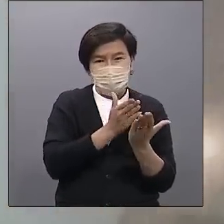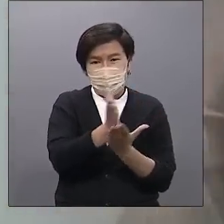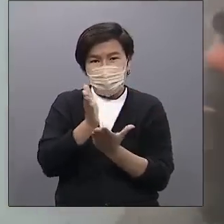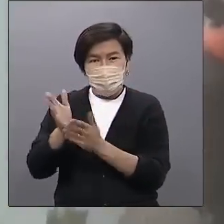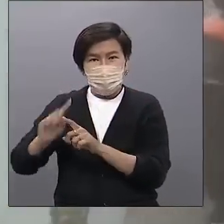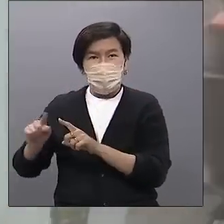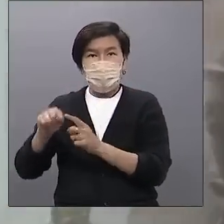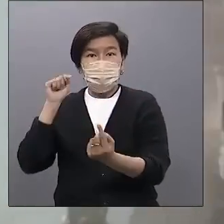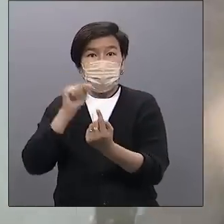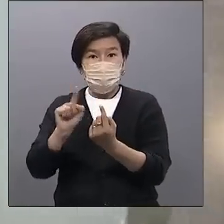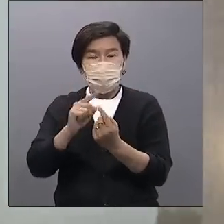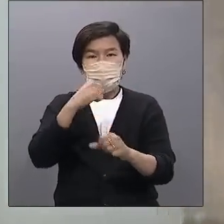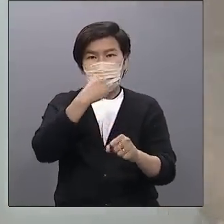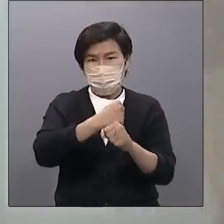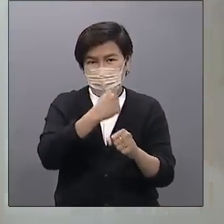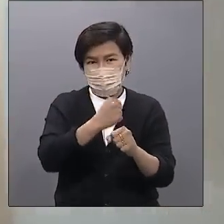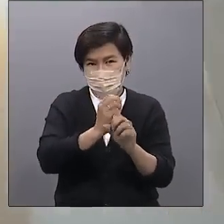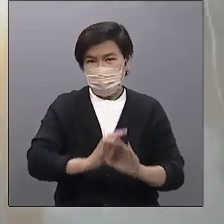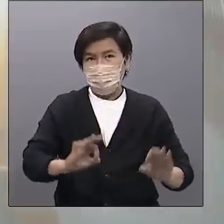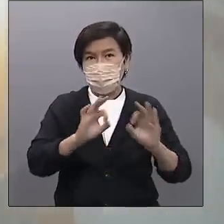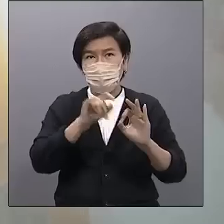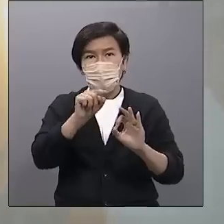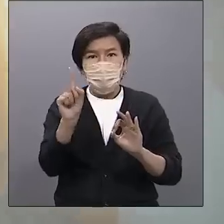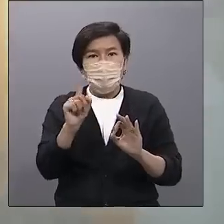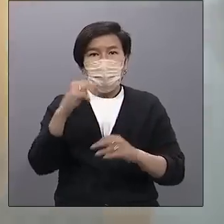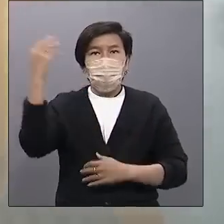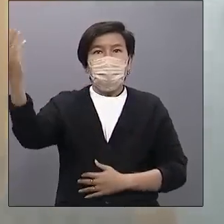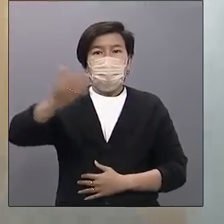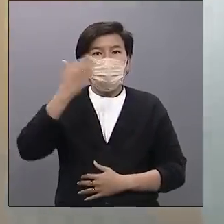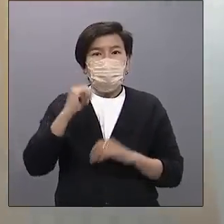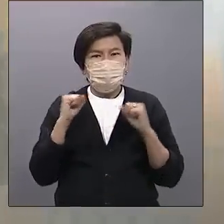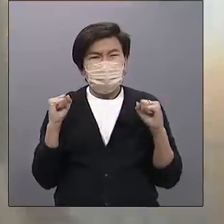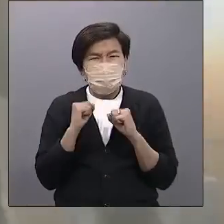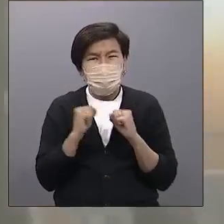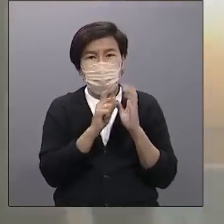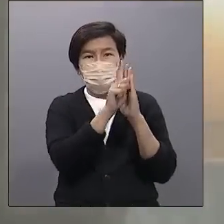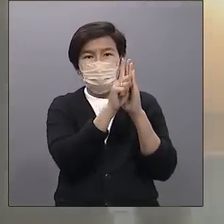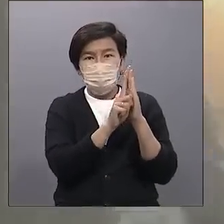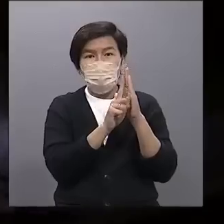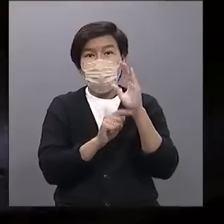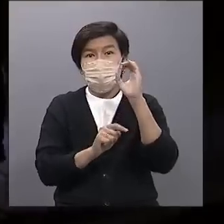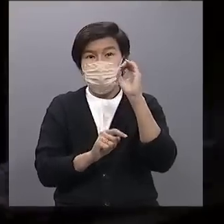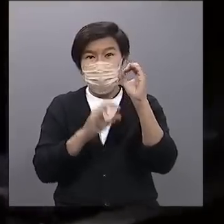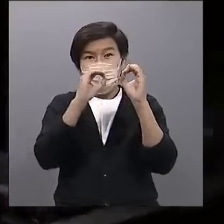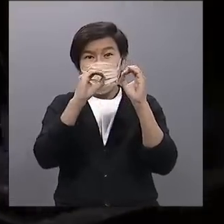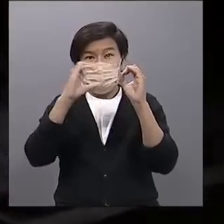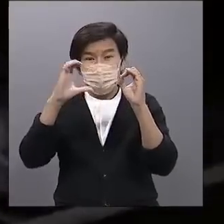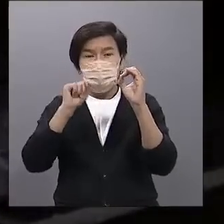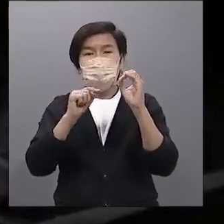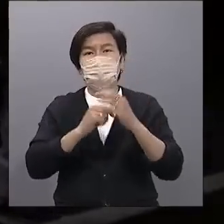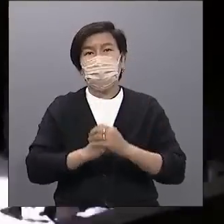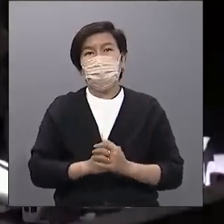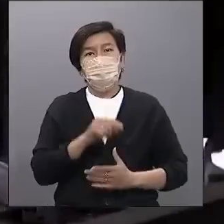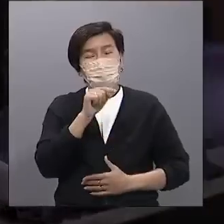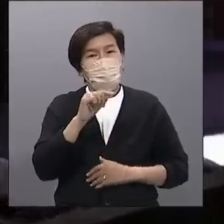ภายใต้ข้อจำกัดเรื่องสภาพอากาศที่เย็นจัดเราศูนย์องศาเซลเซียสนะคะซึ่งในสภาวะ